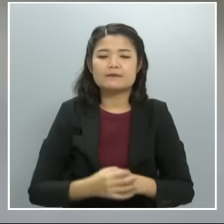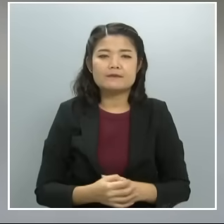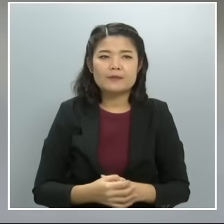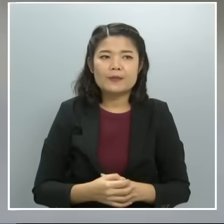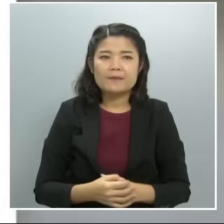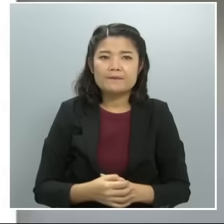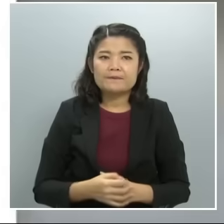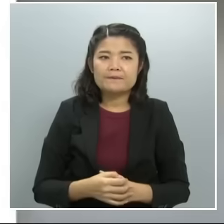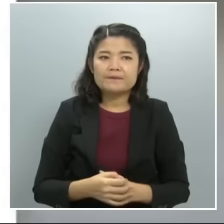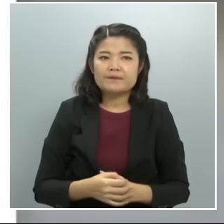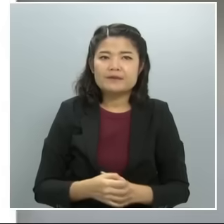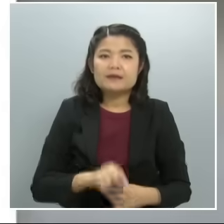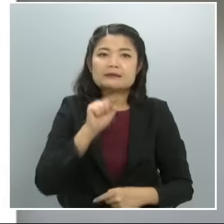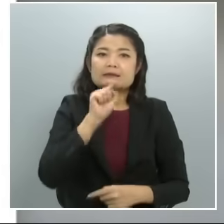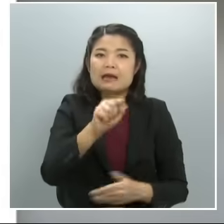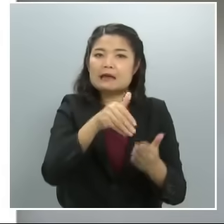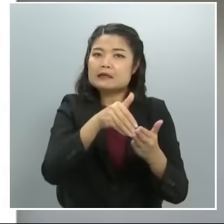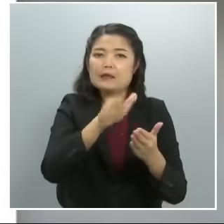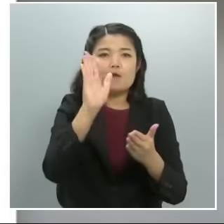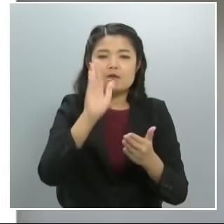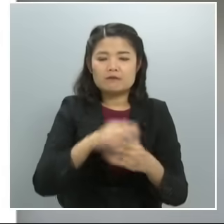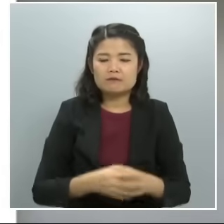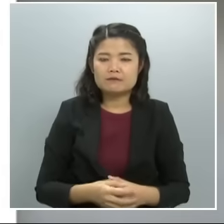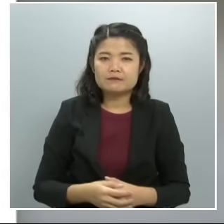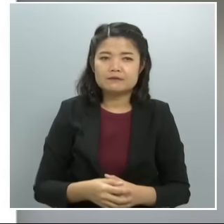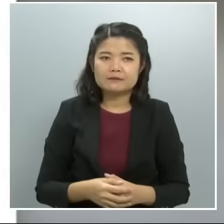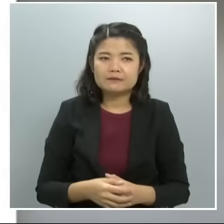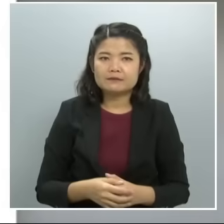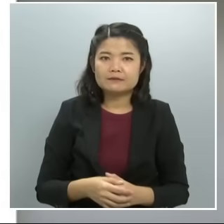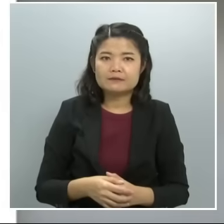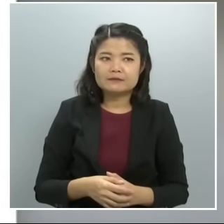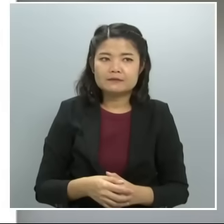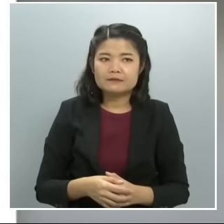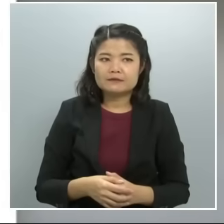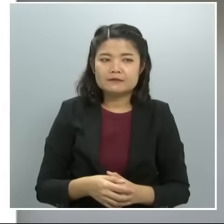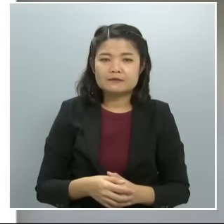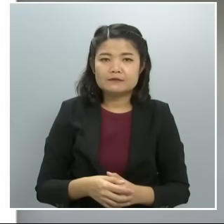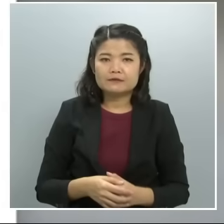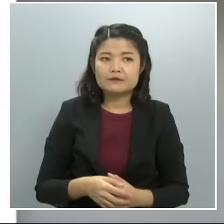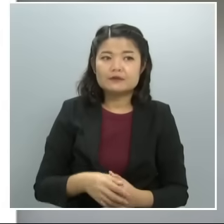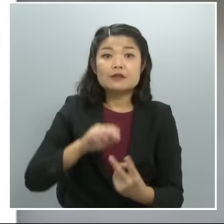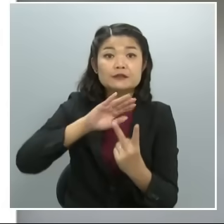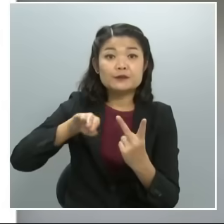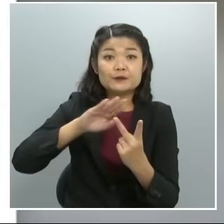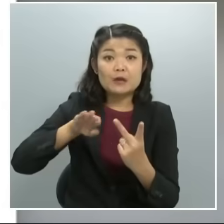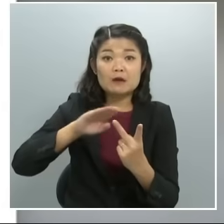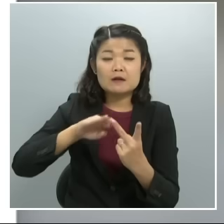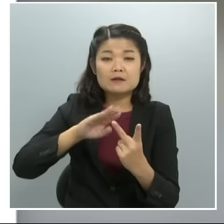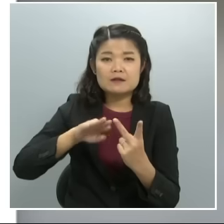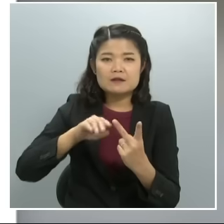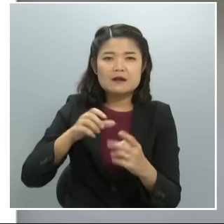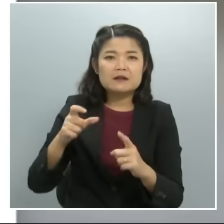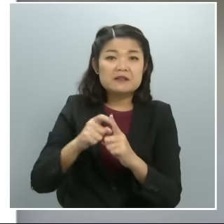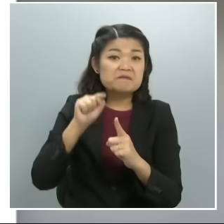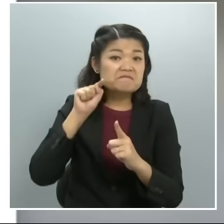รณีนี้ก็มีคำสั่งให้ออกจากราชการไว้ก่อนเรียบร้อยแล้วอันนี้รายที่1อีกรายนึงมีคำสั่งต